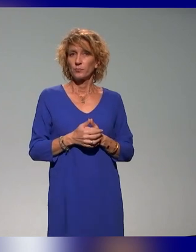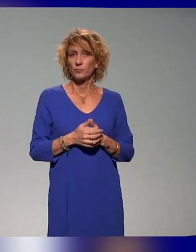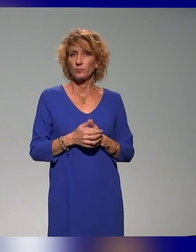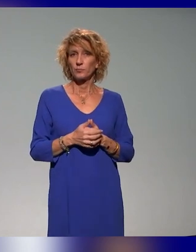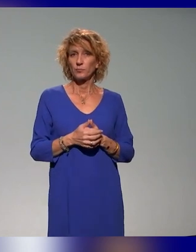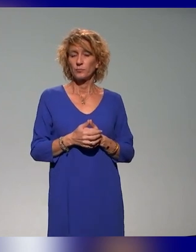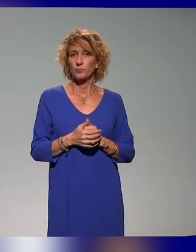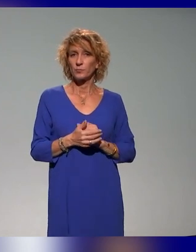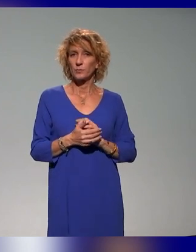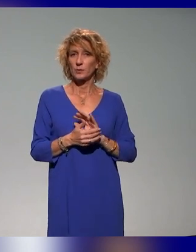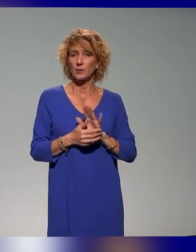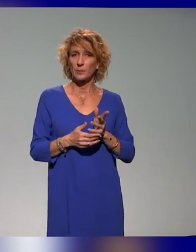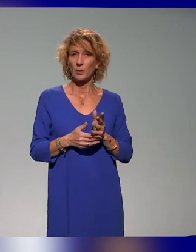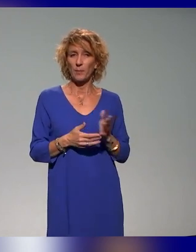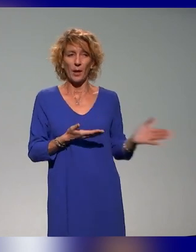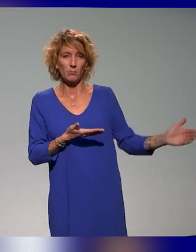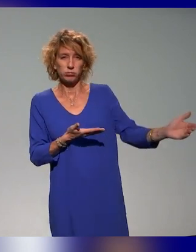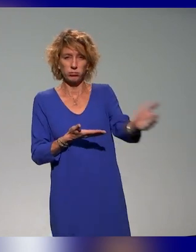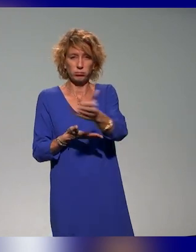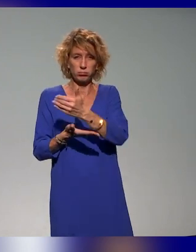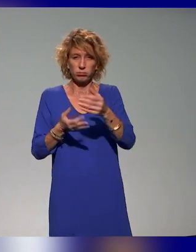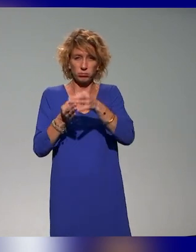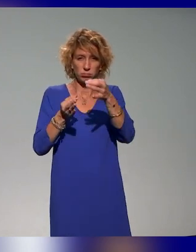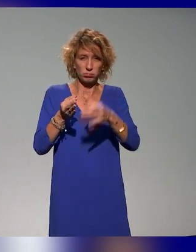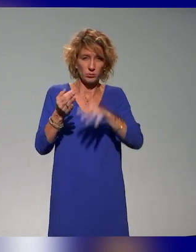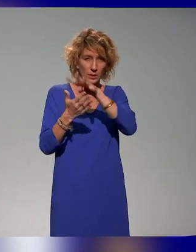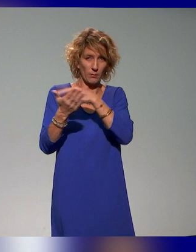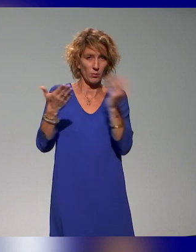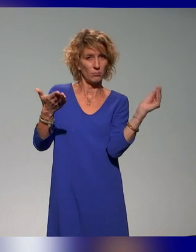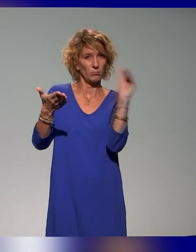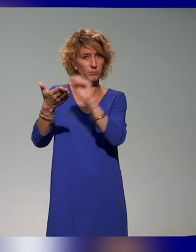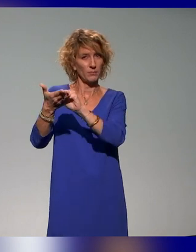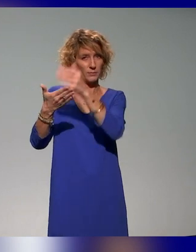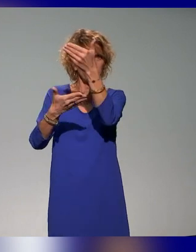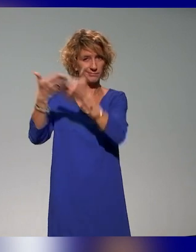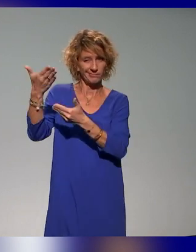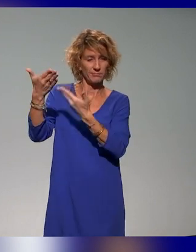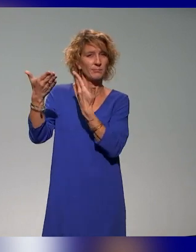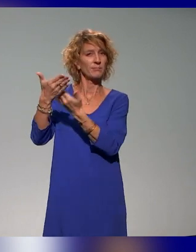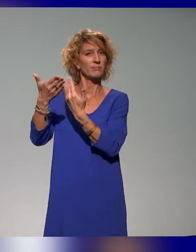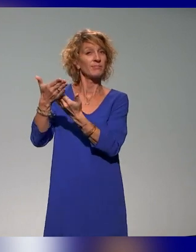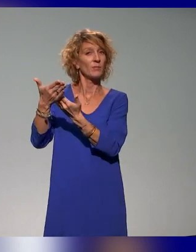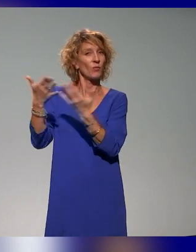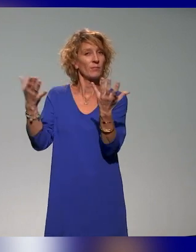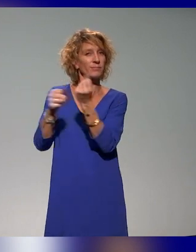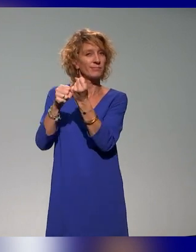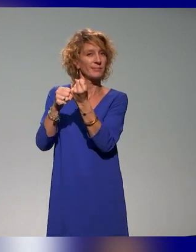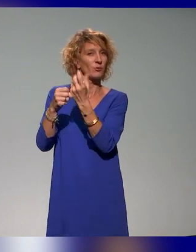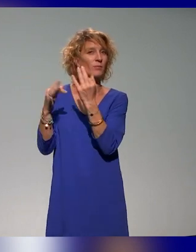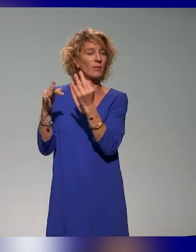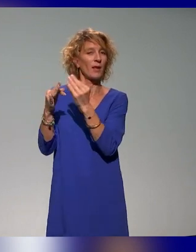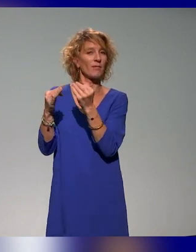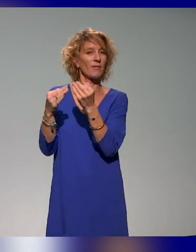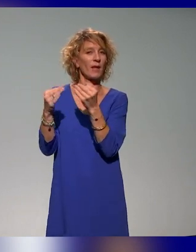on a centralisé tous nos résultats dans un tableau pour nous faire une idée globale de l'accessibilité de Moodle.